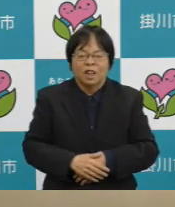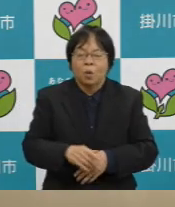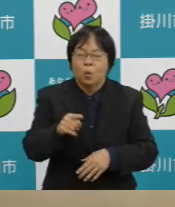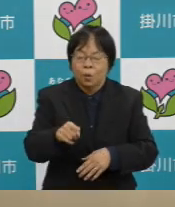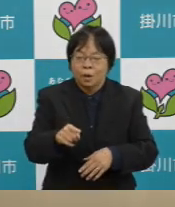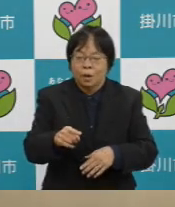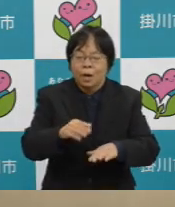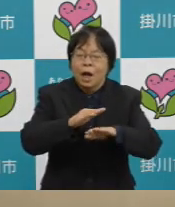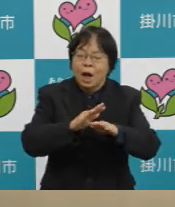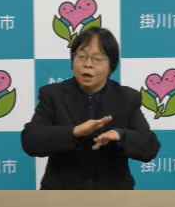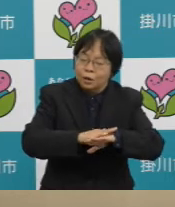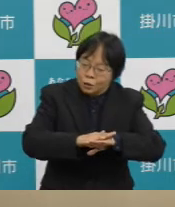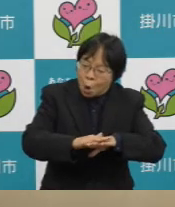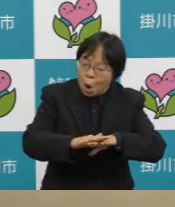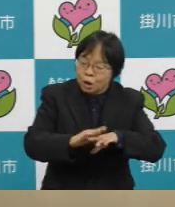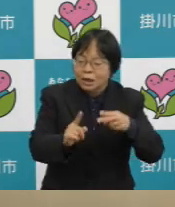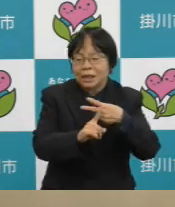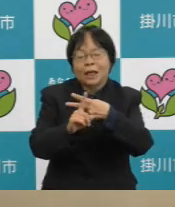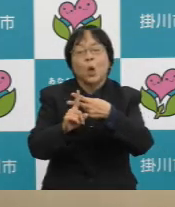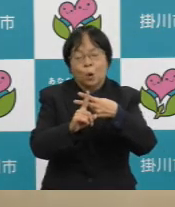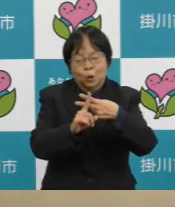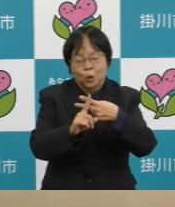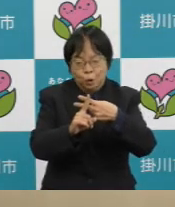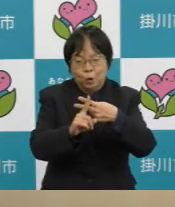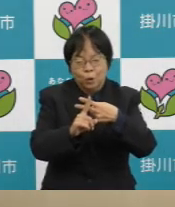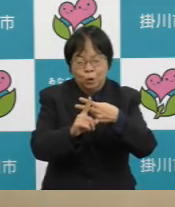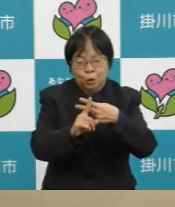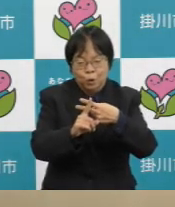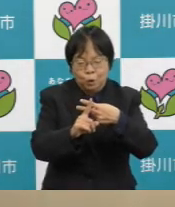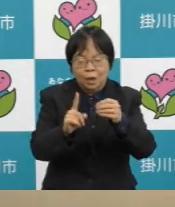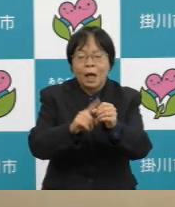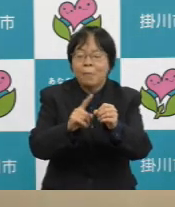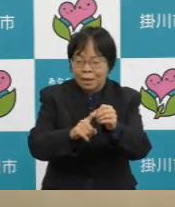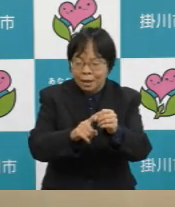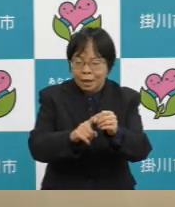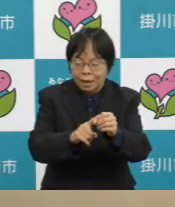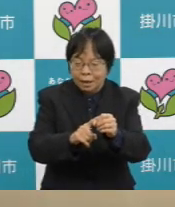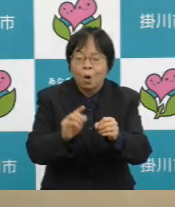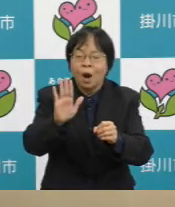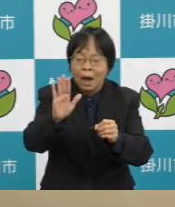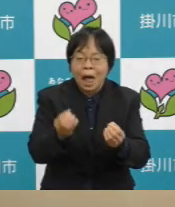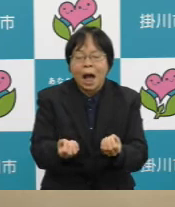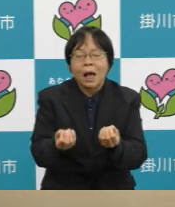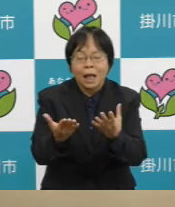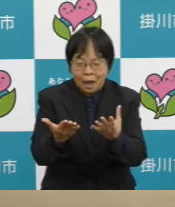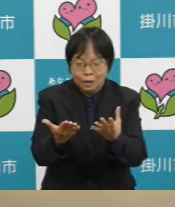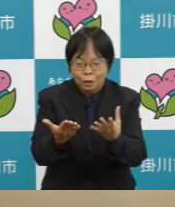く機能するように、まあ、これから、新しく市の新体制ができ